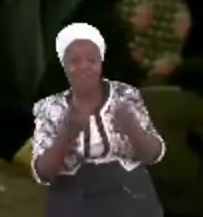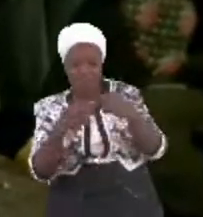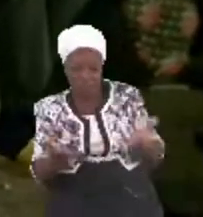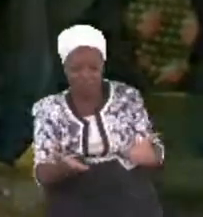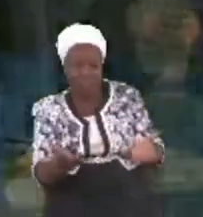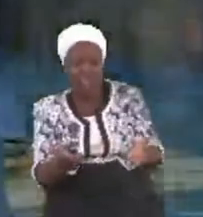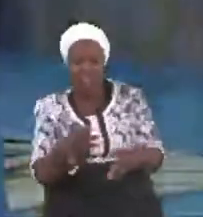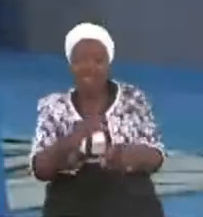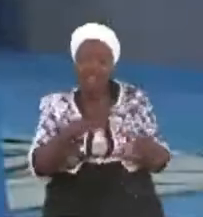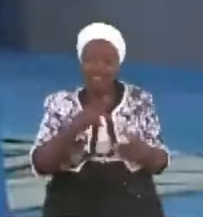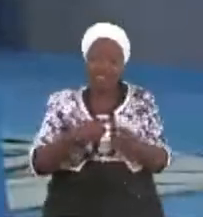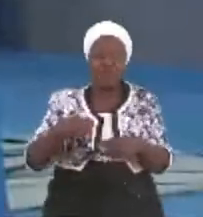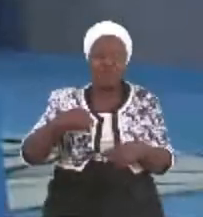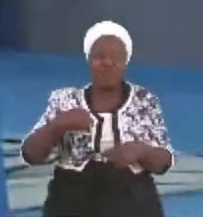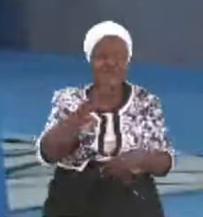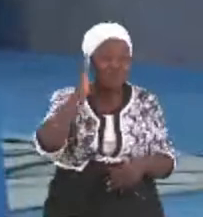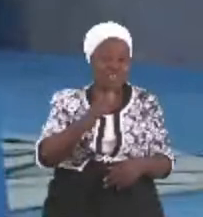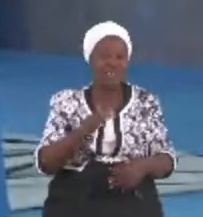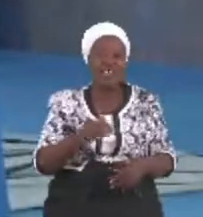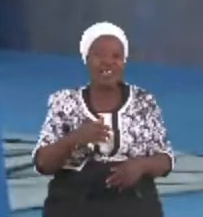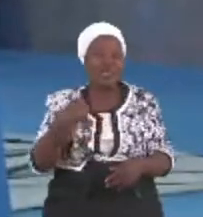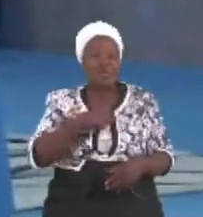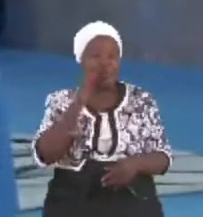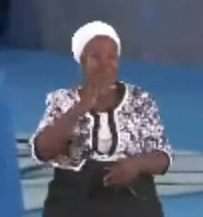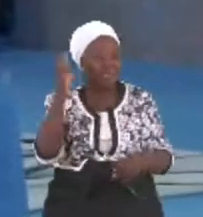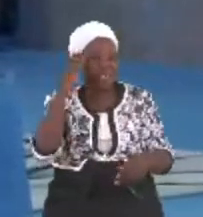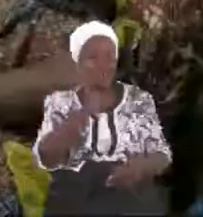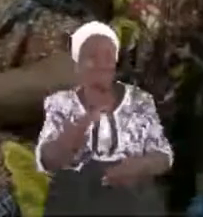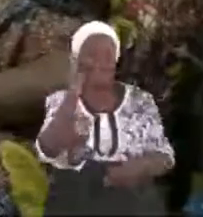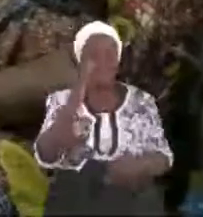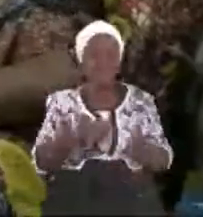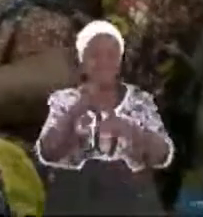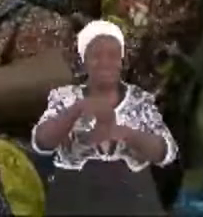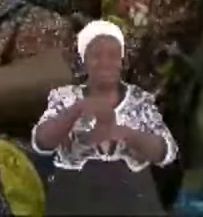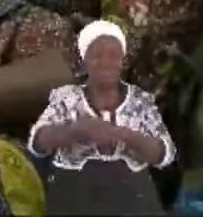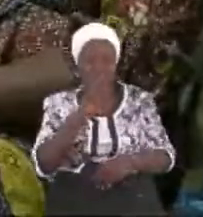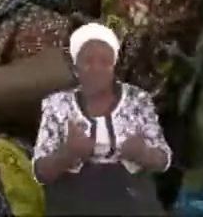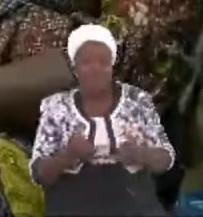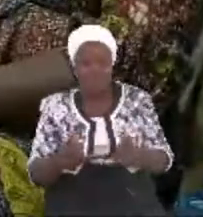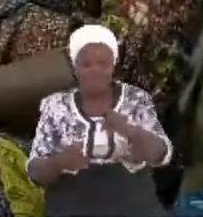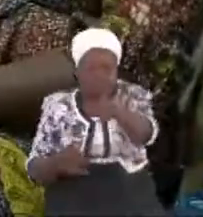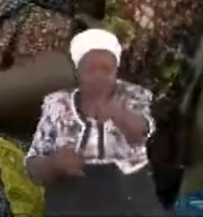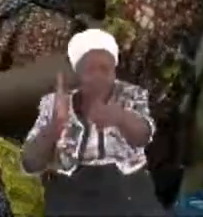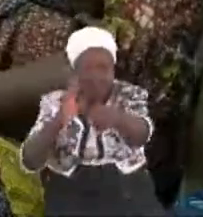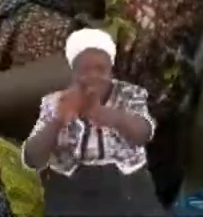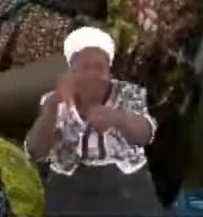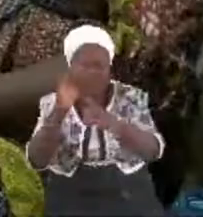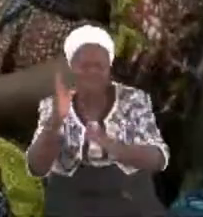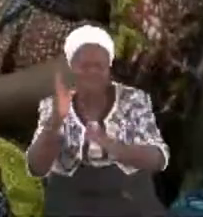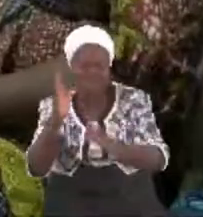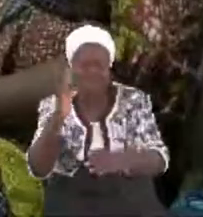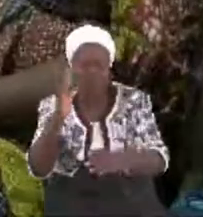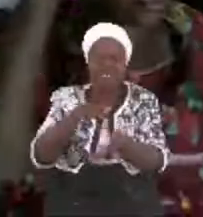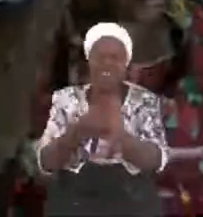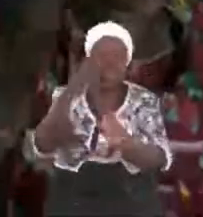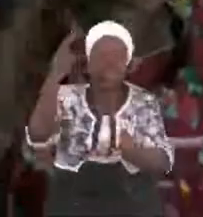ici. Nous allons écouter ton témoignage. Où es-tu là-bas? Tu vas donner ton témoignage ce soir. Au